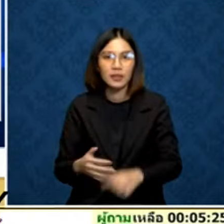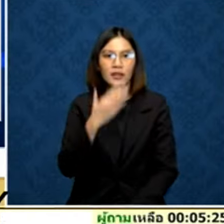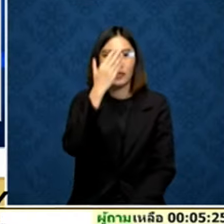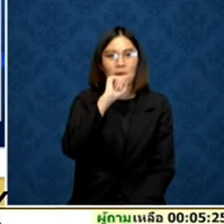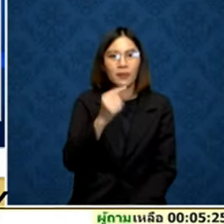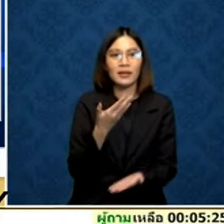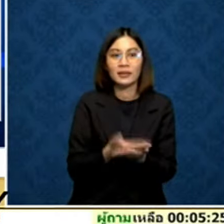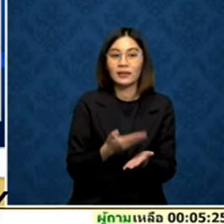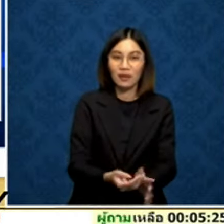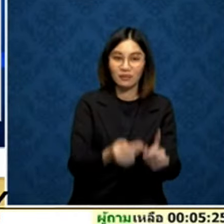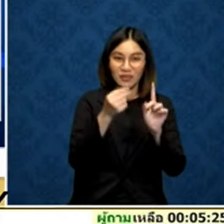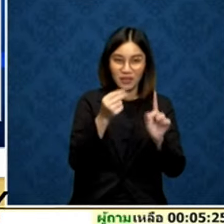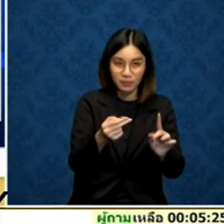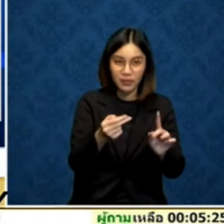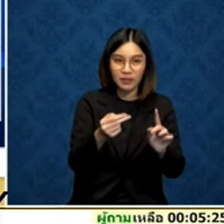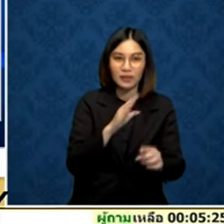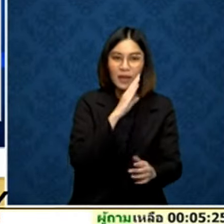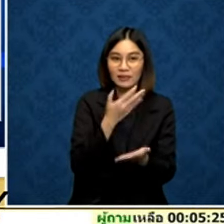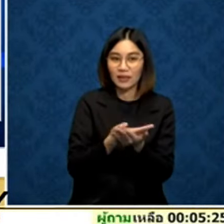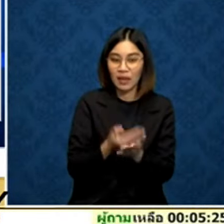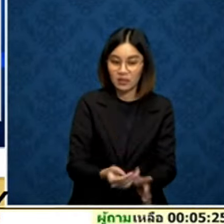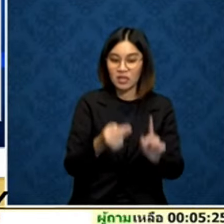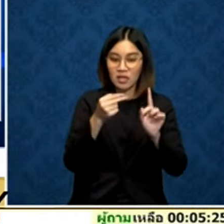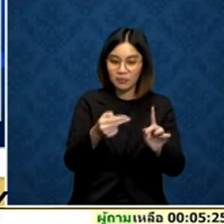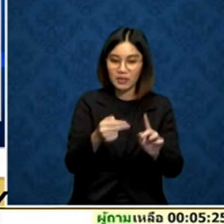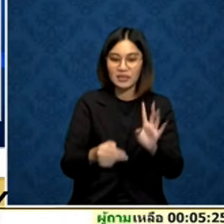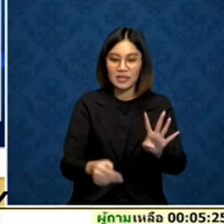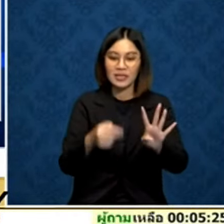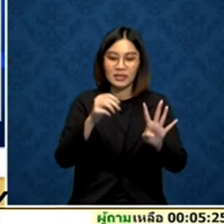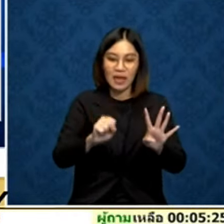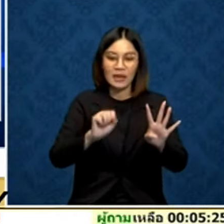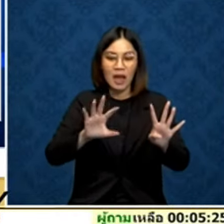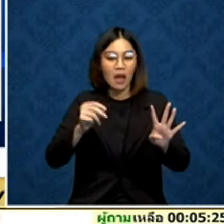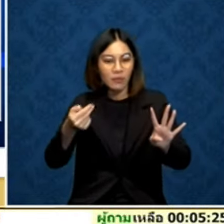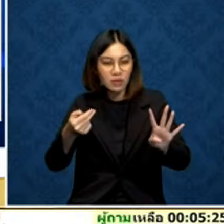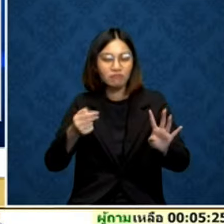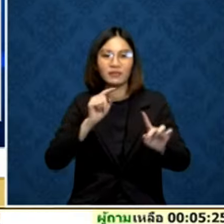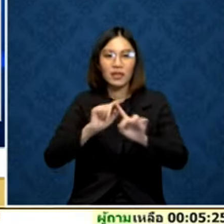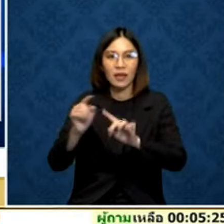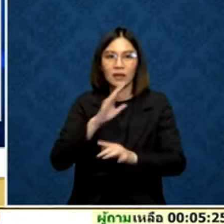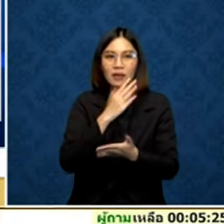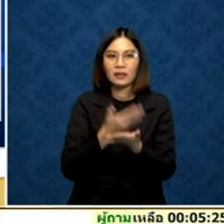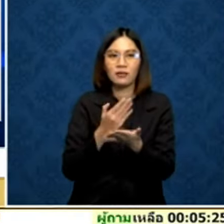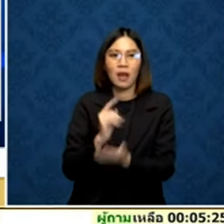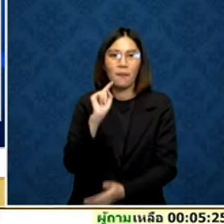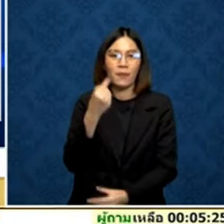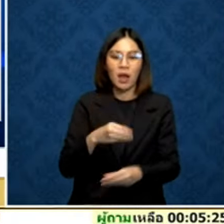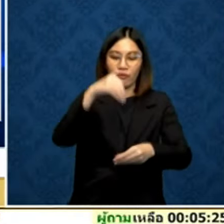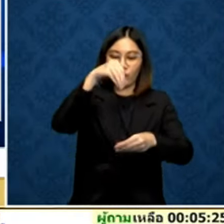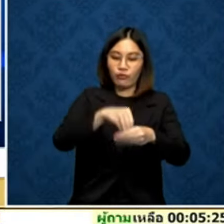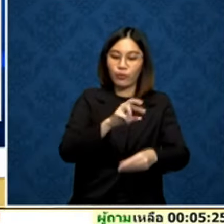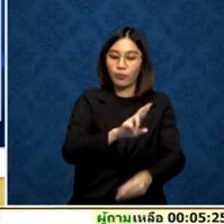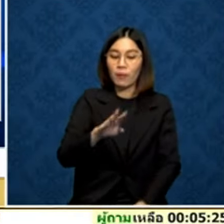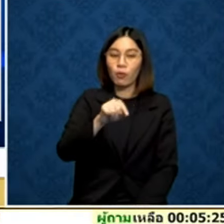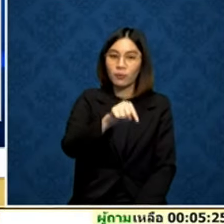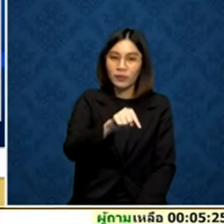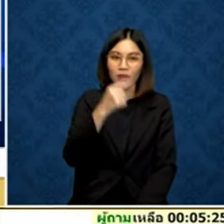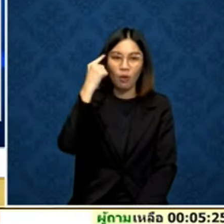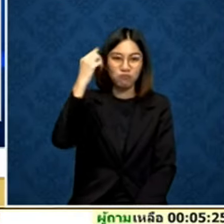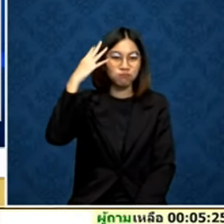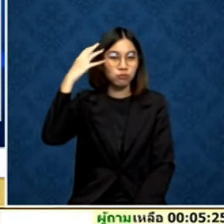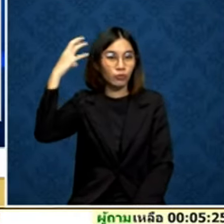digital wallet เพราะถ้าเกิดมีเงินใหม่เข้ามาจะเป็น 450,000 ล้านหรือจะเป็น 500,000 ล้านก็ตามทีเนี่ยถ้าเป็นเงินใหม่ใส่เข้าไปในระบบเนี่ยท่านลองจินตนา